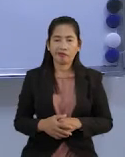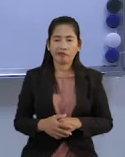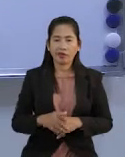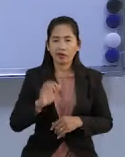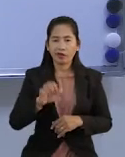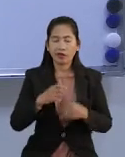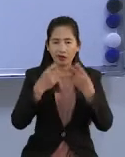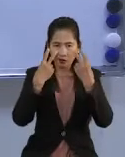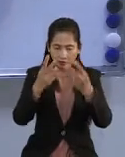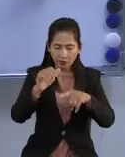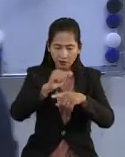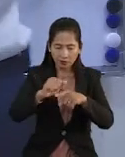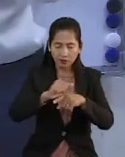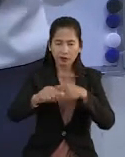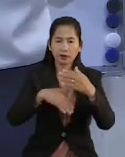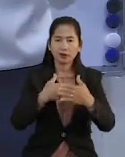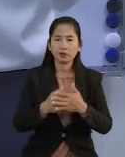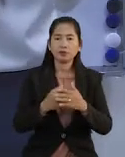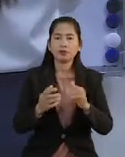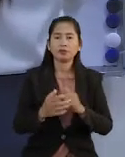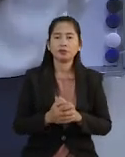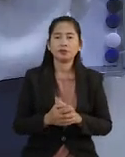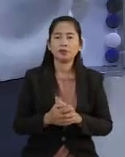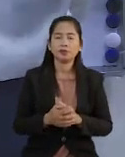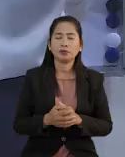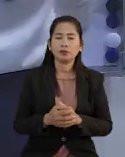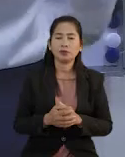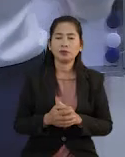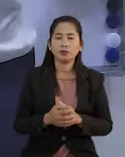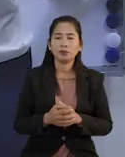Chà, chẳng con sông mơ lùm hạt tiền ọc này á.